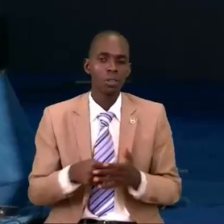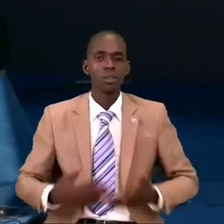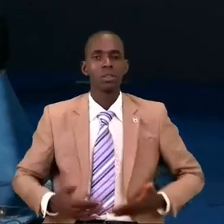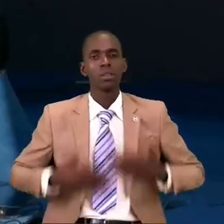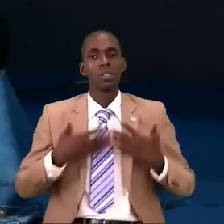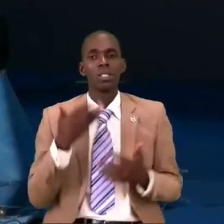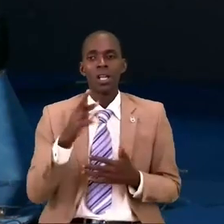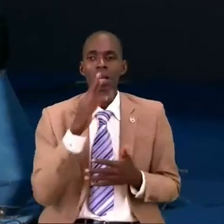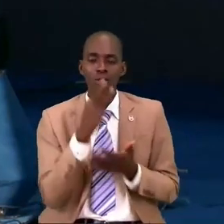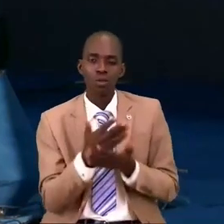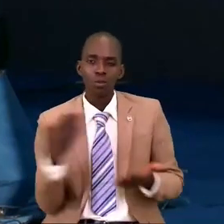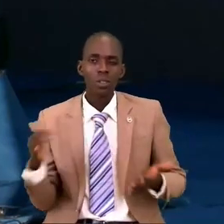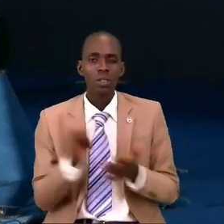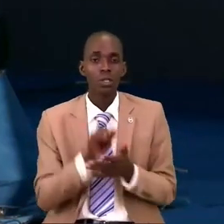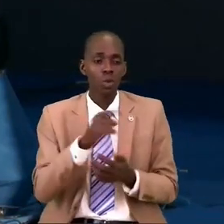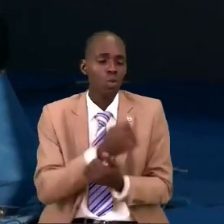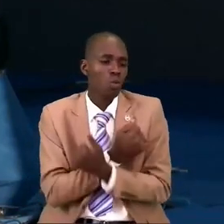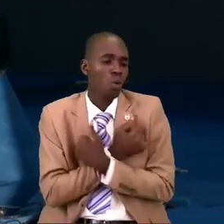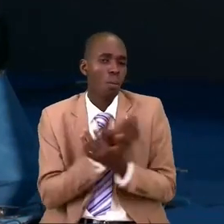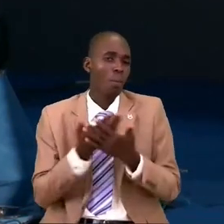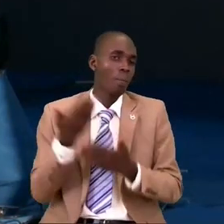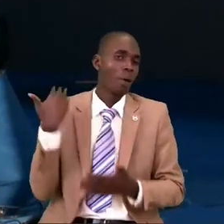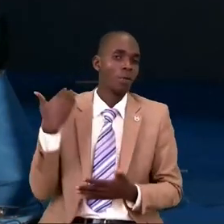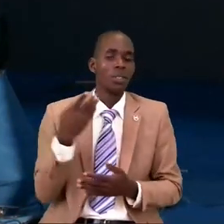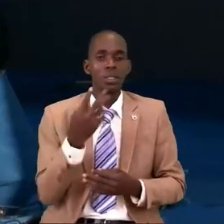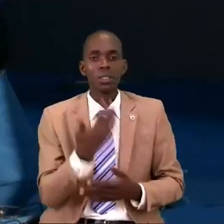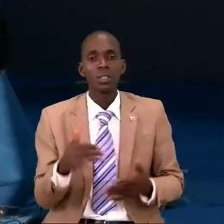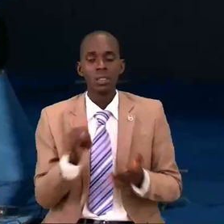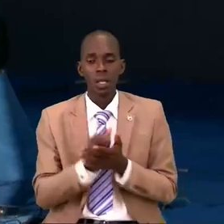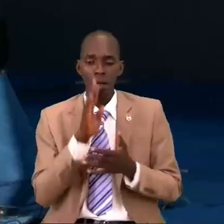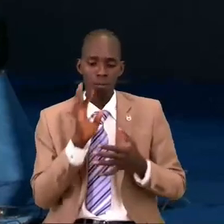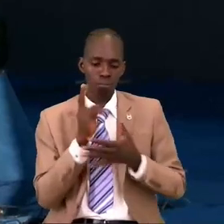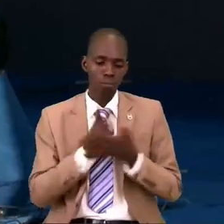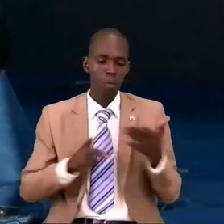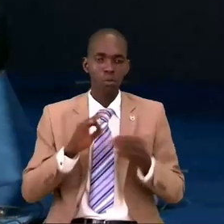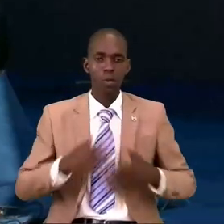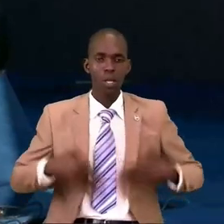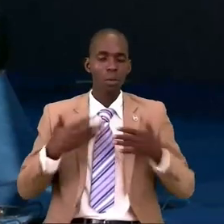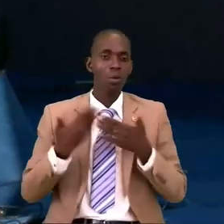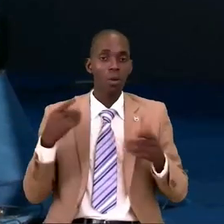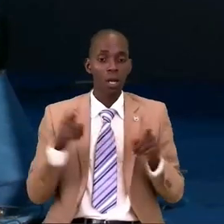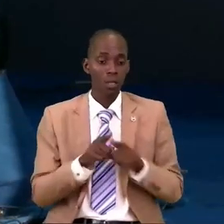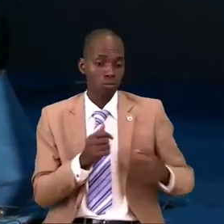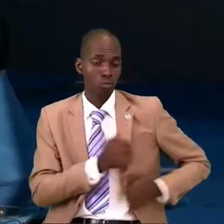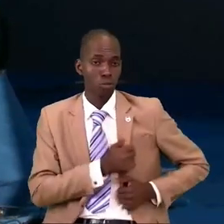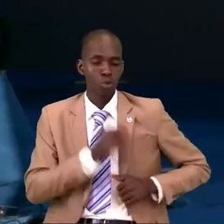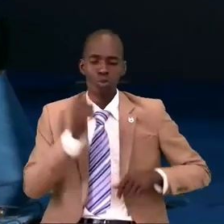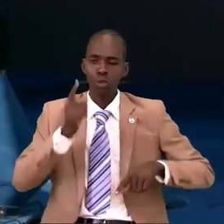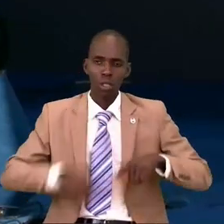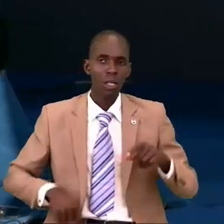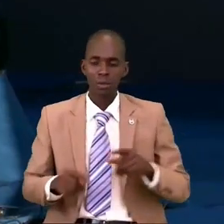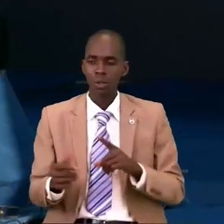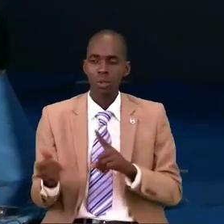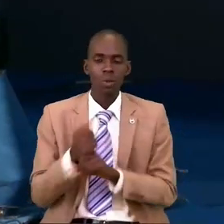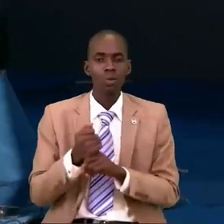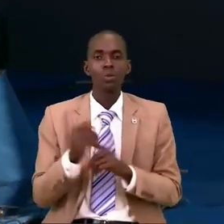vie avant. Comme un soldat, il ne peut pas s'attacher à ce que les civils gardent. S'il veut avoir du